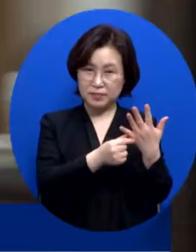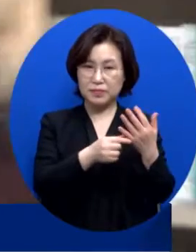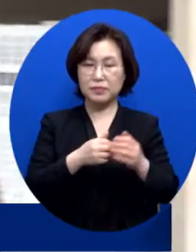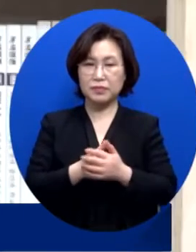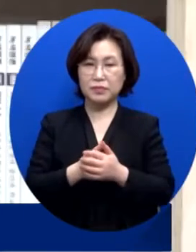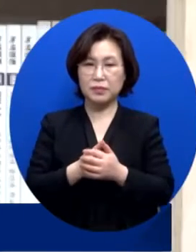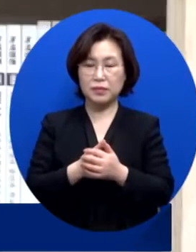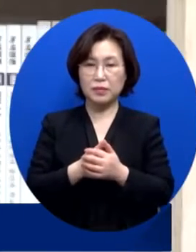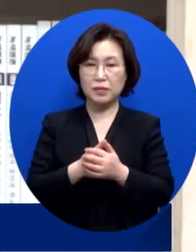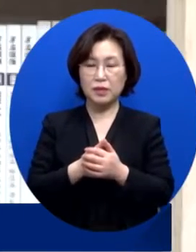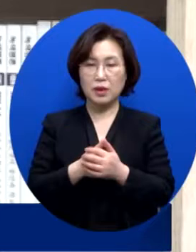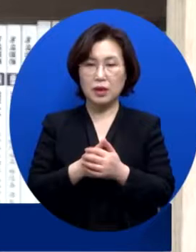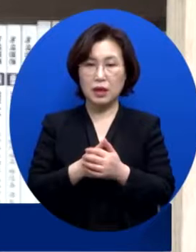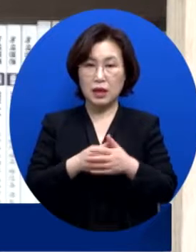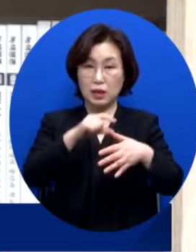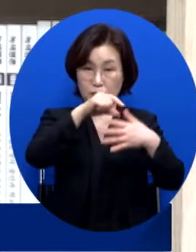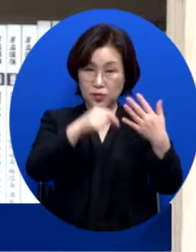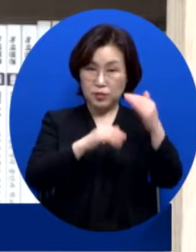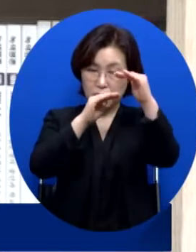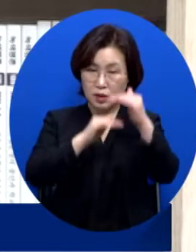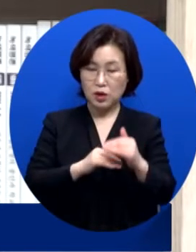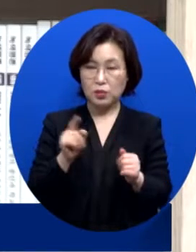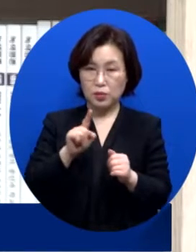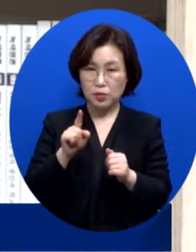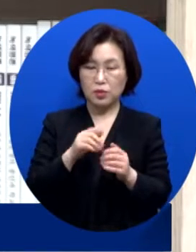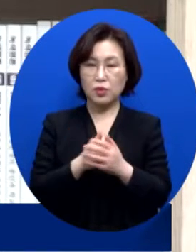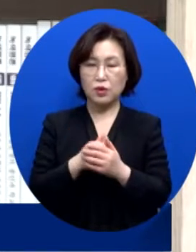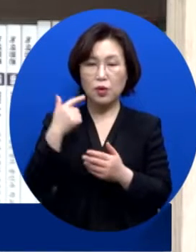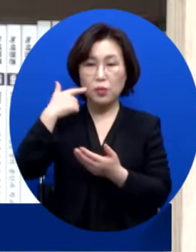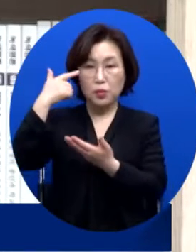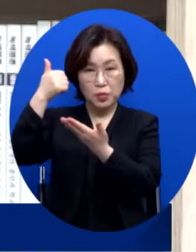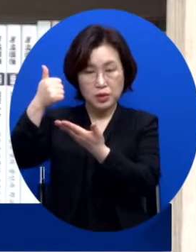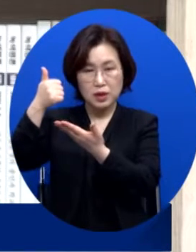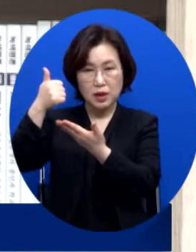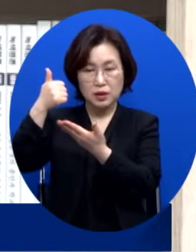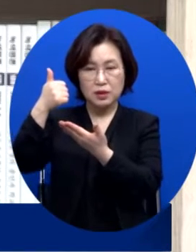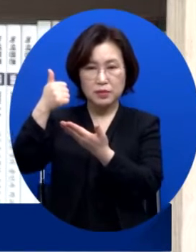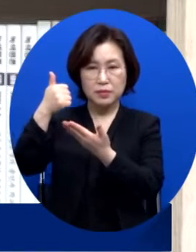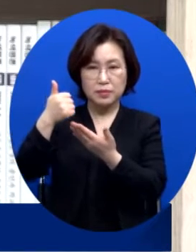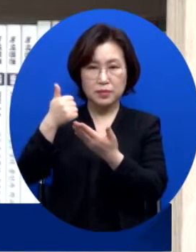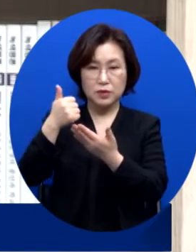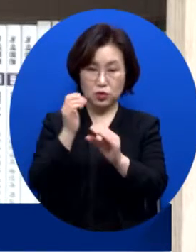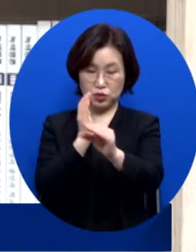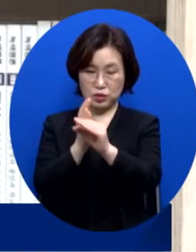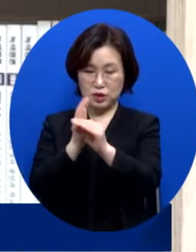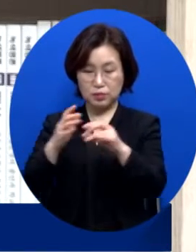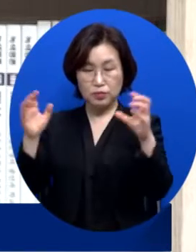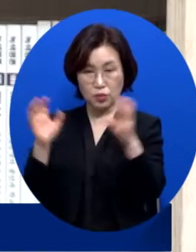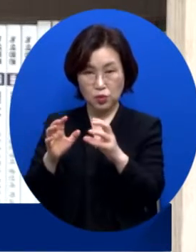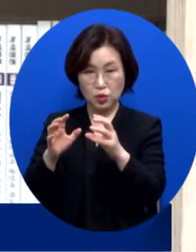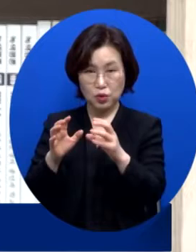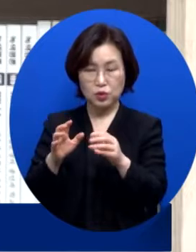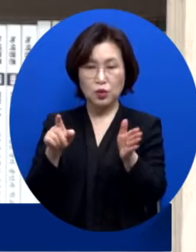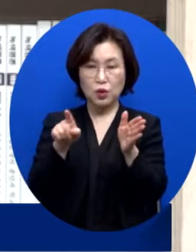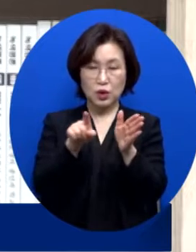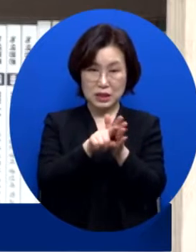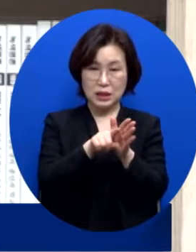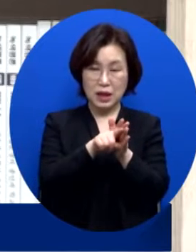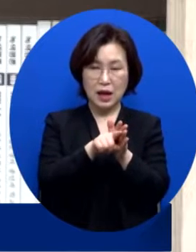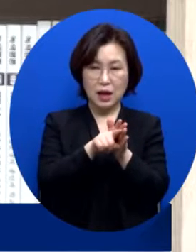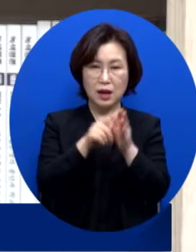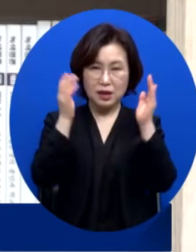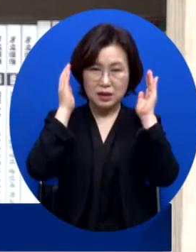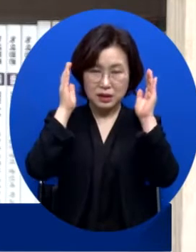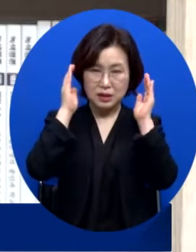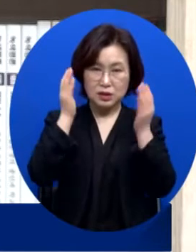같구요 생태계의 매뉴얼은 저희가 이제 현장 목회자들 녹색 의 목회자들을 중심으로 보였지만 또 신학자들 도 함께 해서